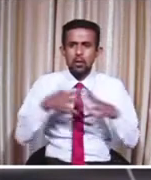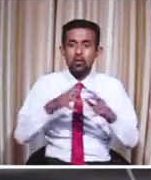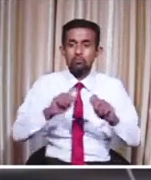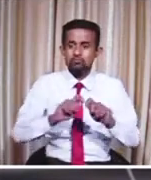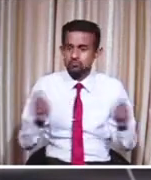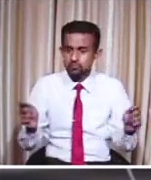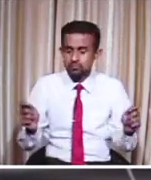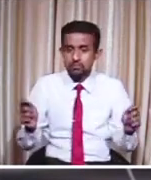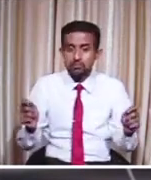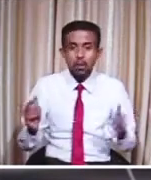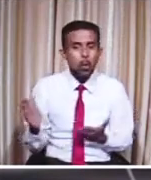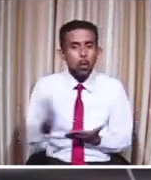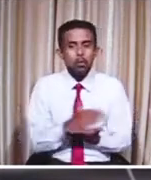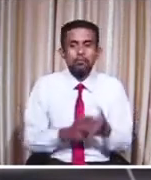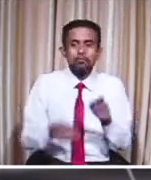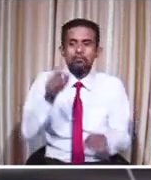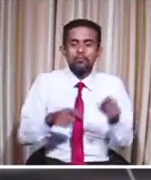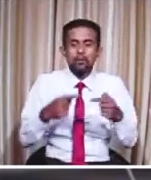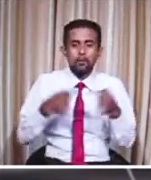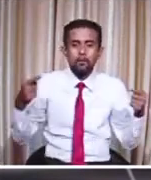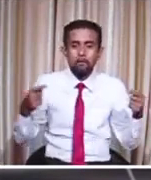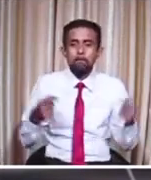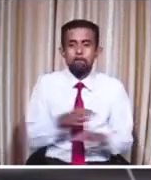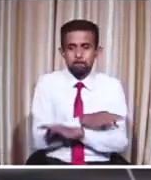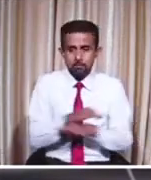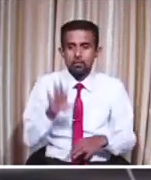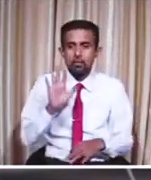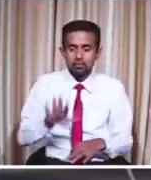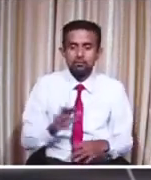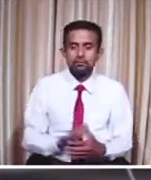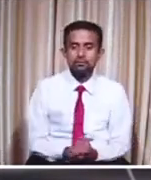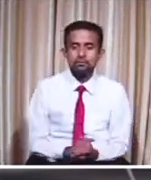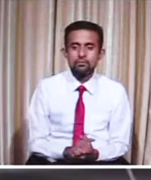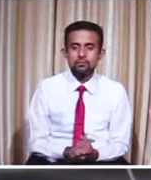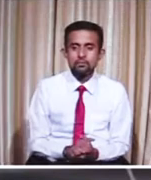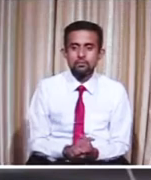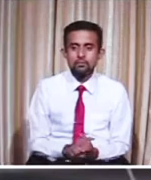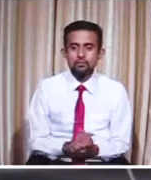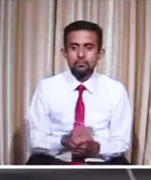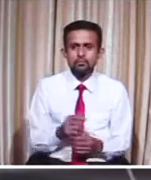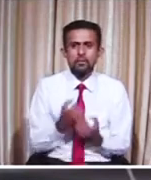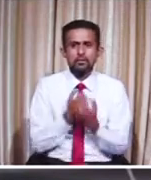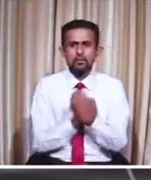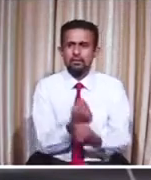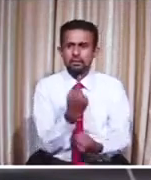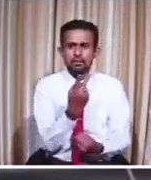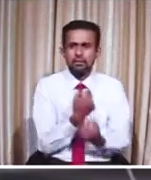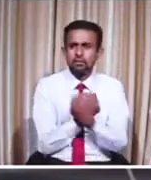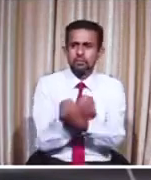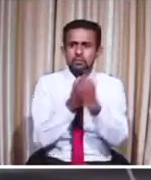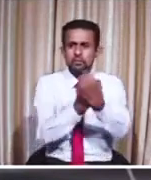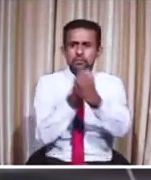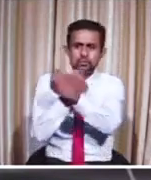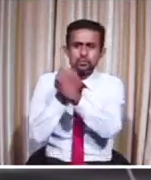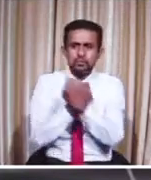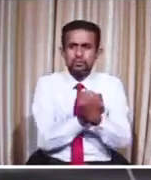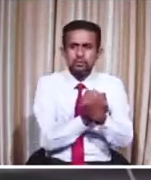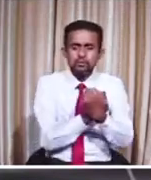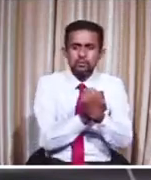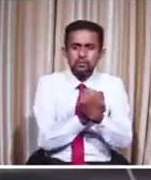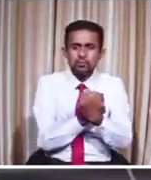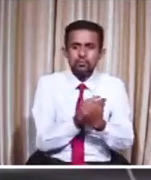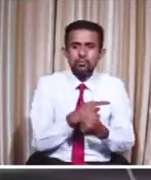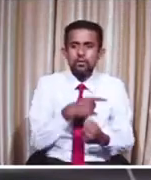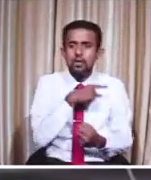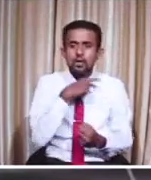bu, sialu dengan hati virud do biar orang ganjona. Dan mereka atta orang guna ganjona kote, me ratu malu